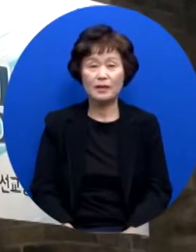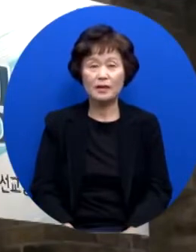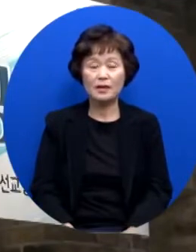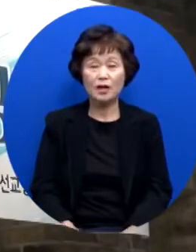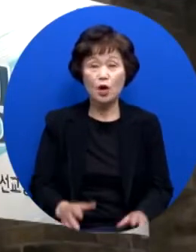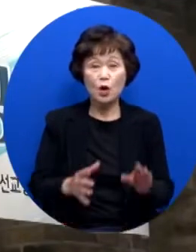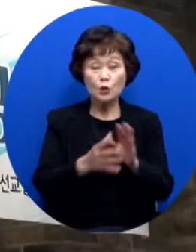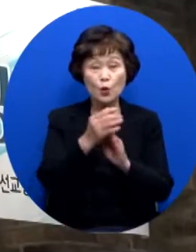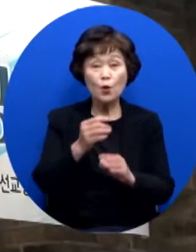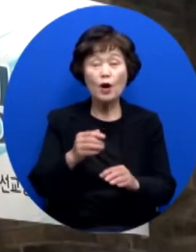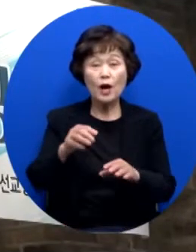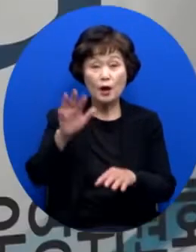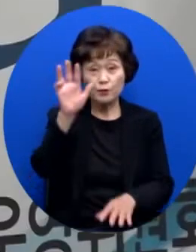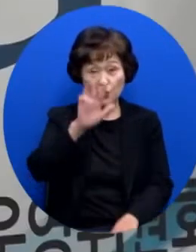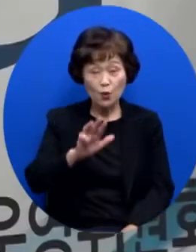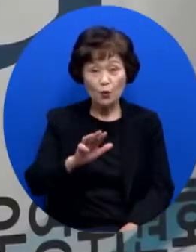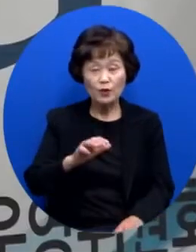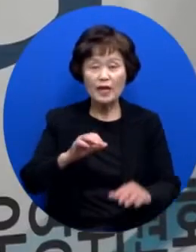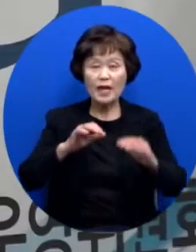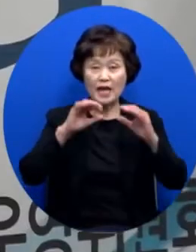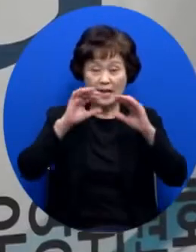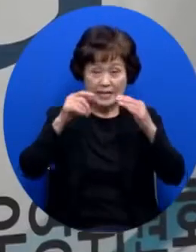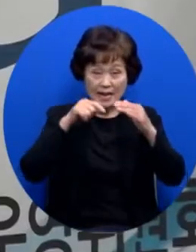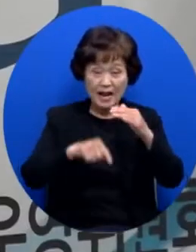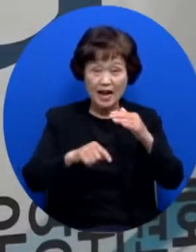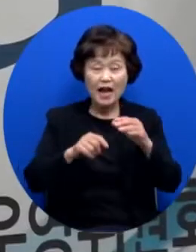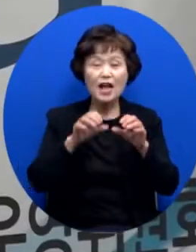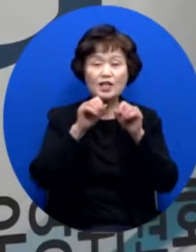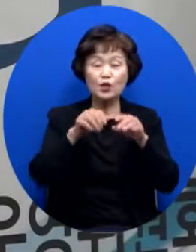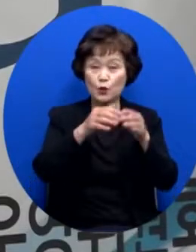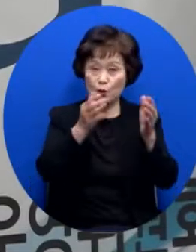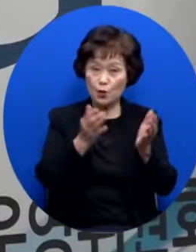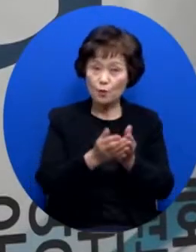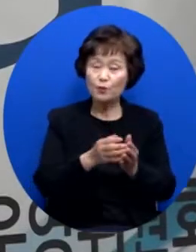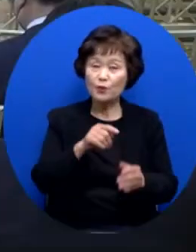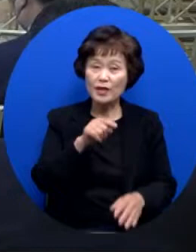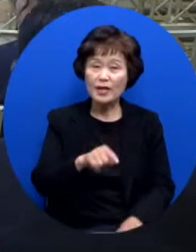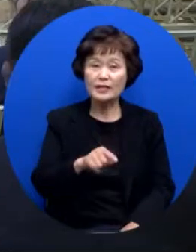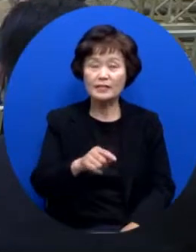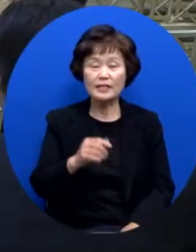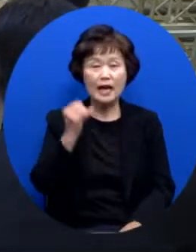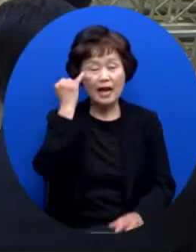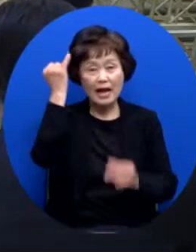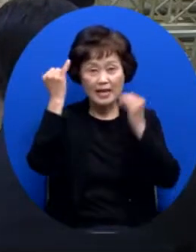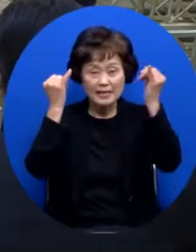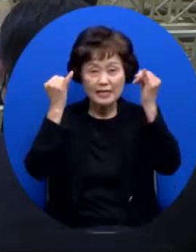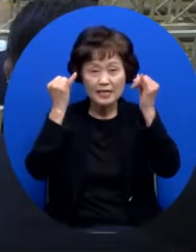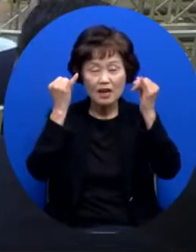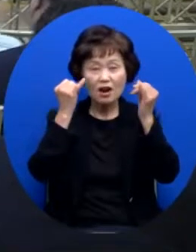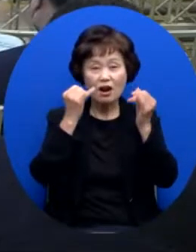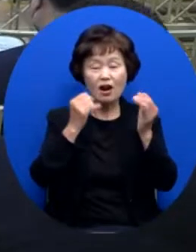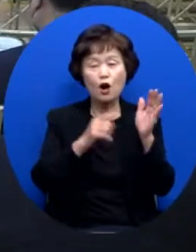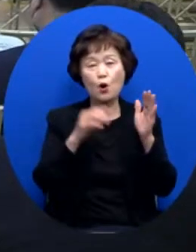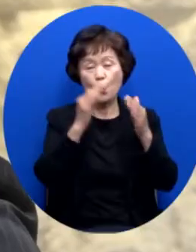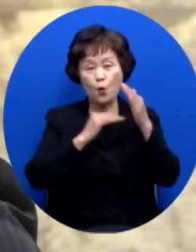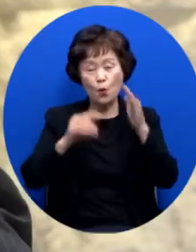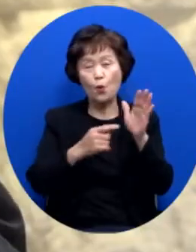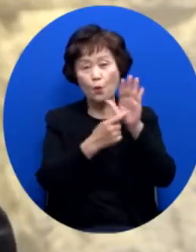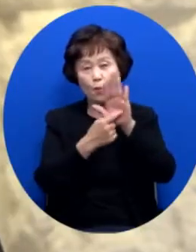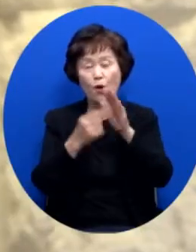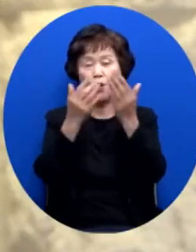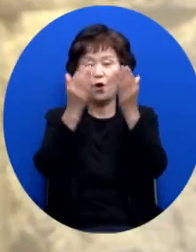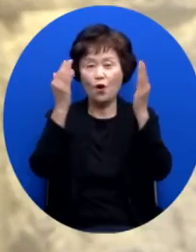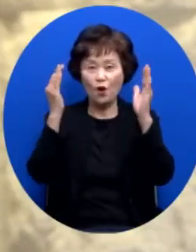대한예수교장로회 통합총회 국내 선교부가 제106회기 선교연교회 개척사례 및 아이디어 공모전을 주최했습니다.